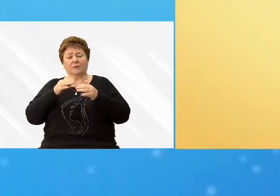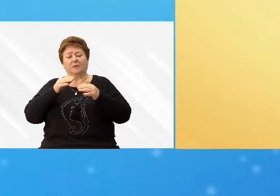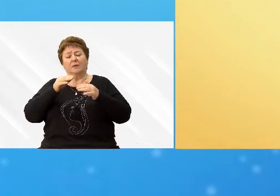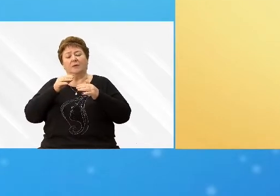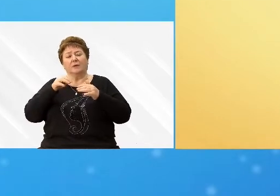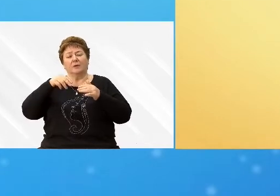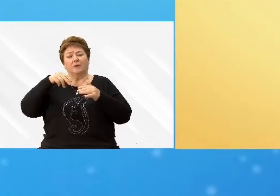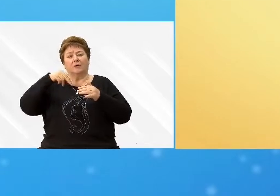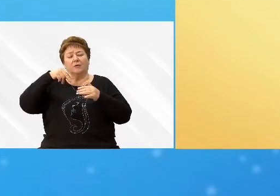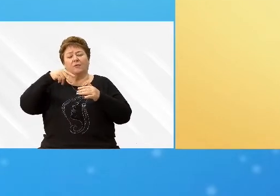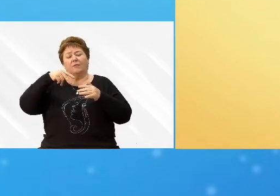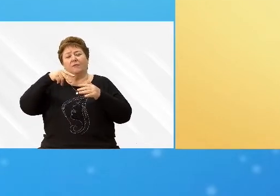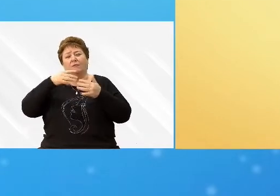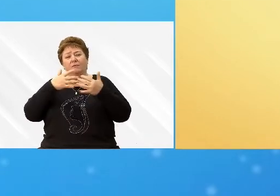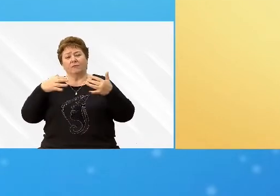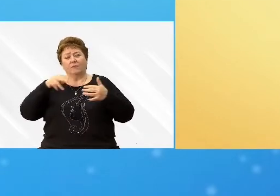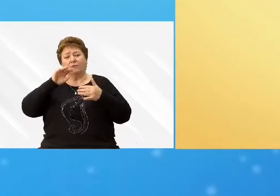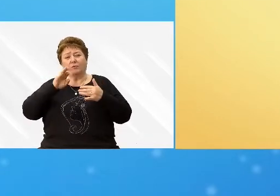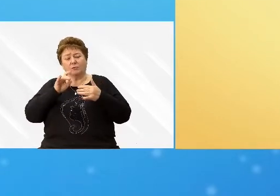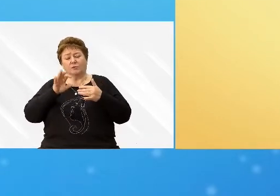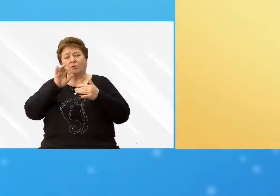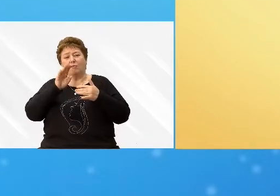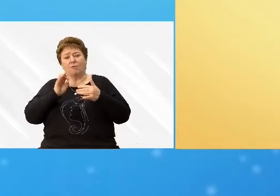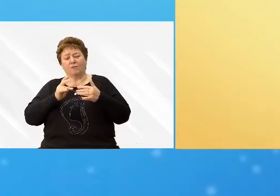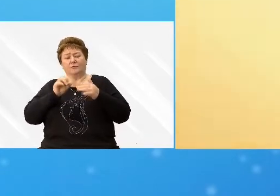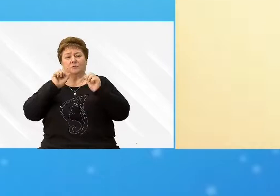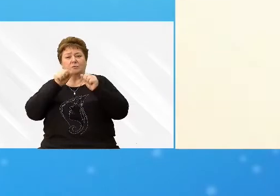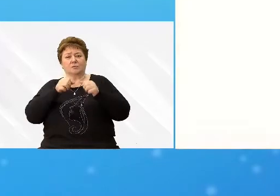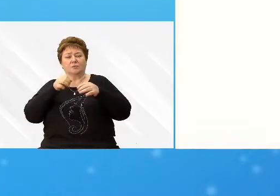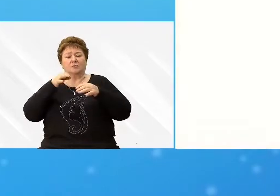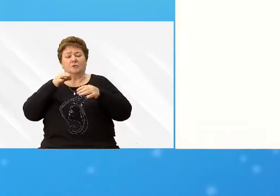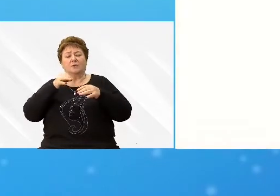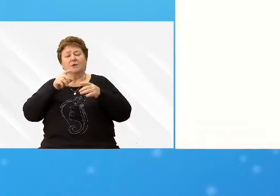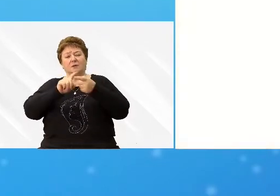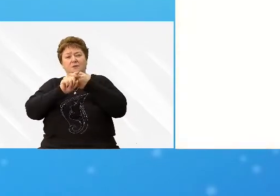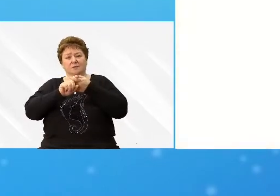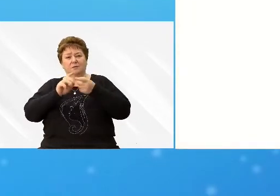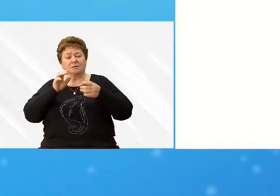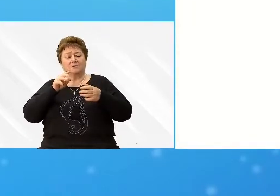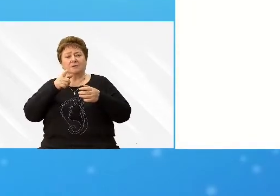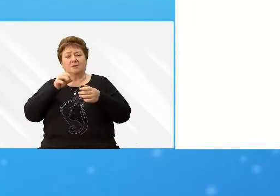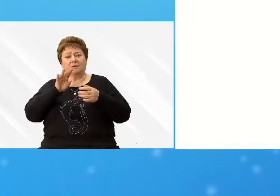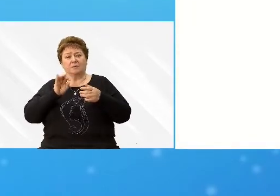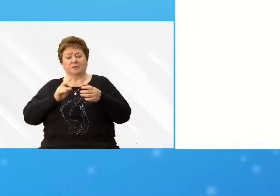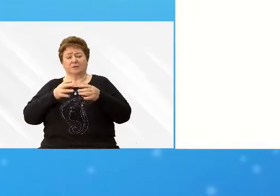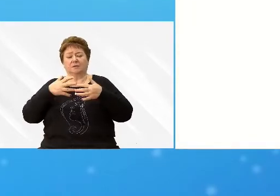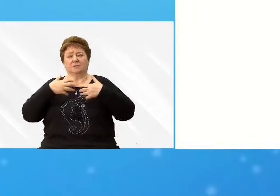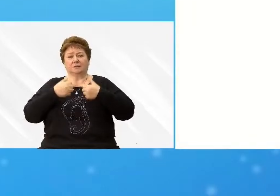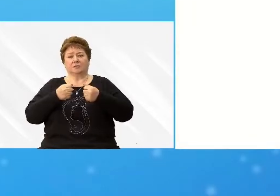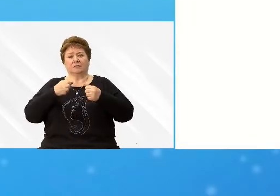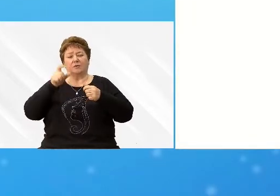могут быть причиной заражения гельминтами на состояние здоровья людей